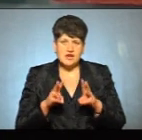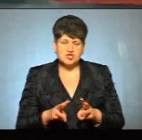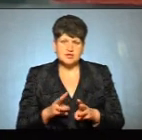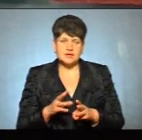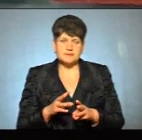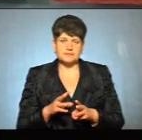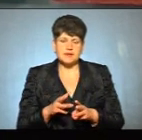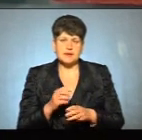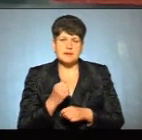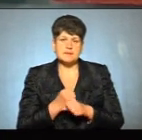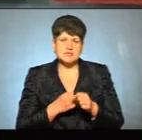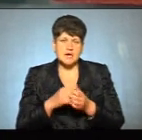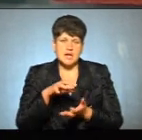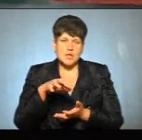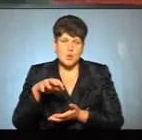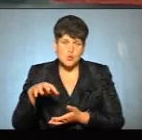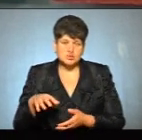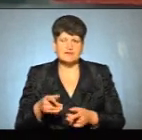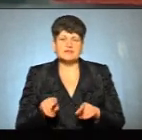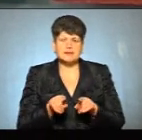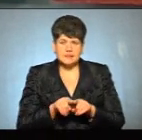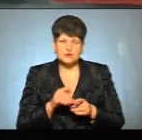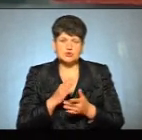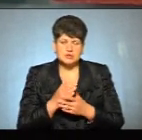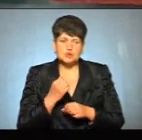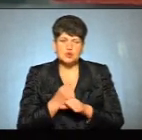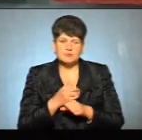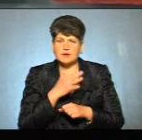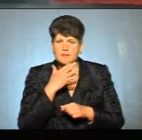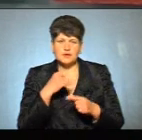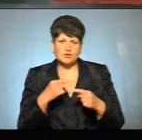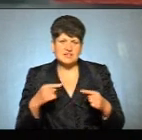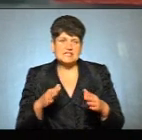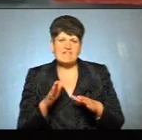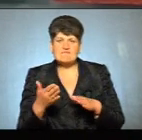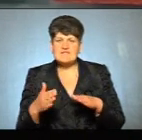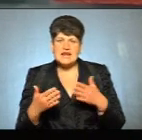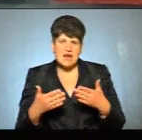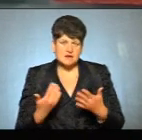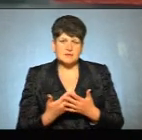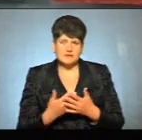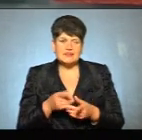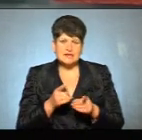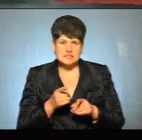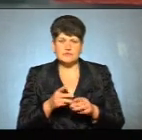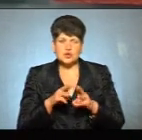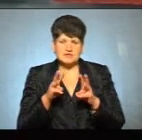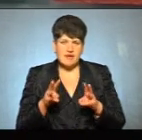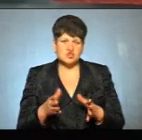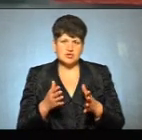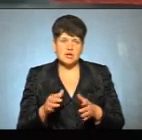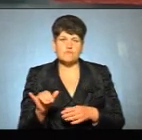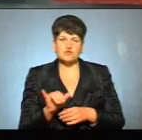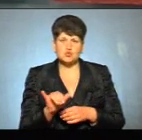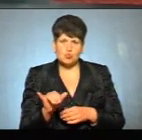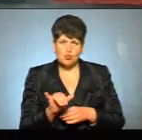пасхальних приношень, пасхальних кошиків, теж вони є розроблено декілька варіантів, як це може відбуватися, починаючи дійсно від освячення в